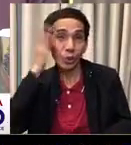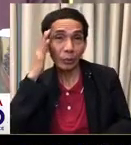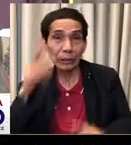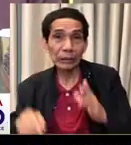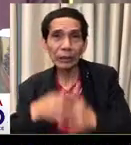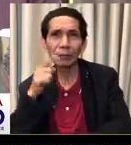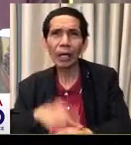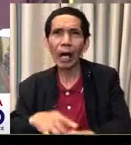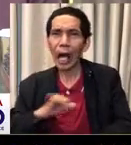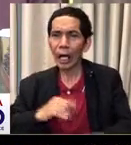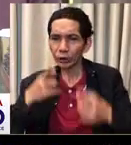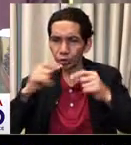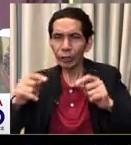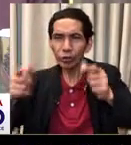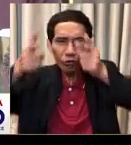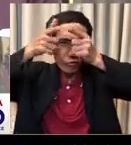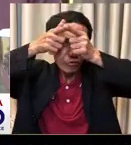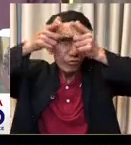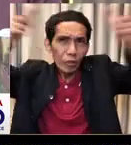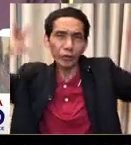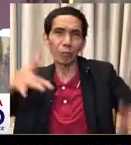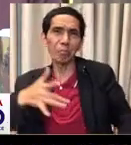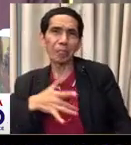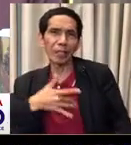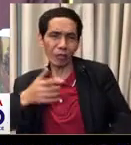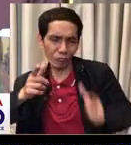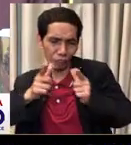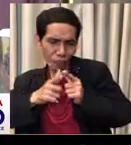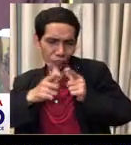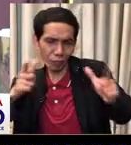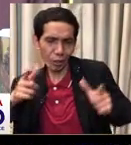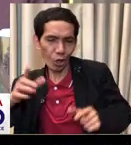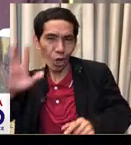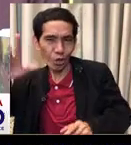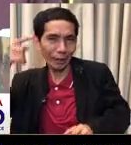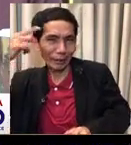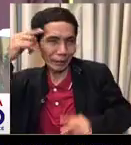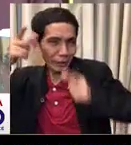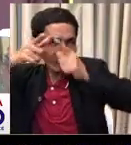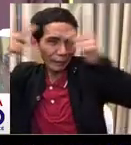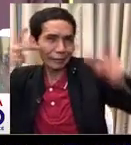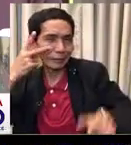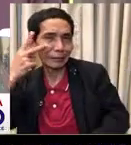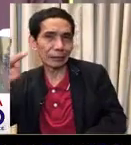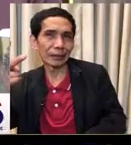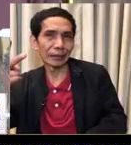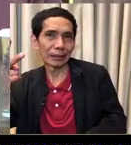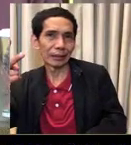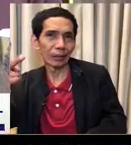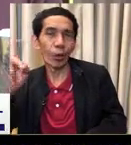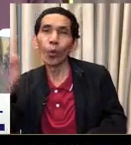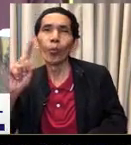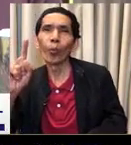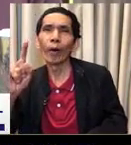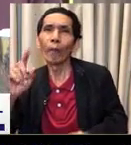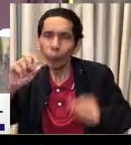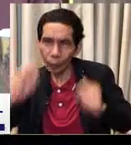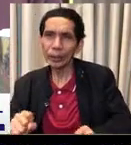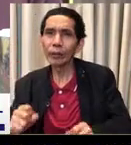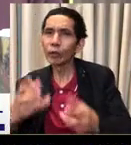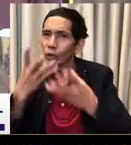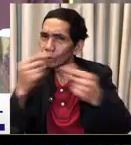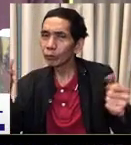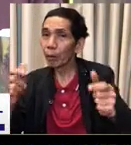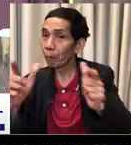minsan pinipilit mo lumawak yung damdamin mo, yung kaisipan mo, tapos tinitingnan mo yung ano pa yung pwede mo maresolba